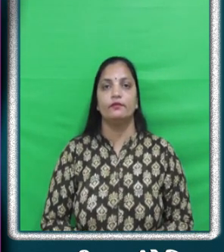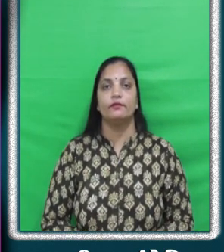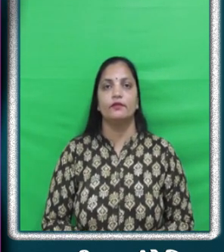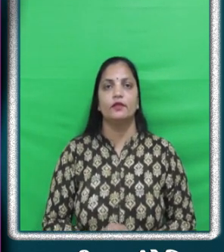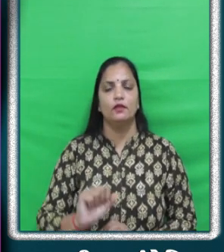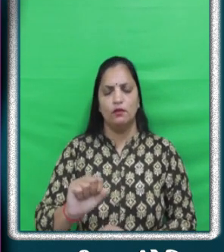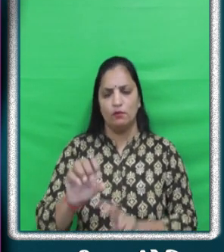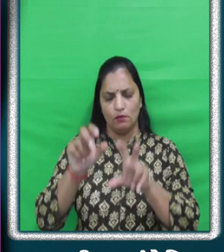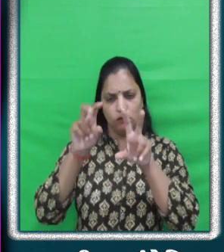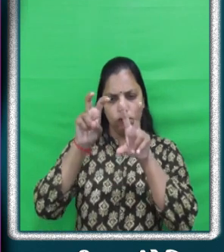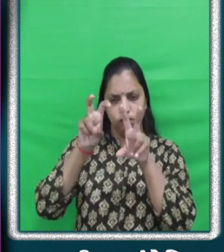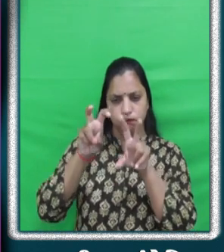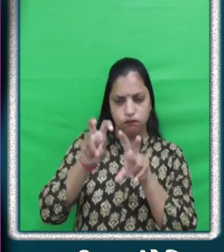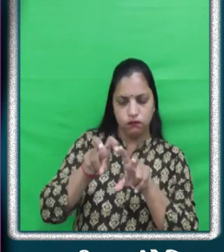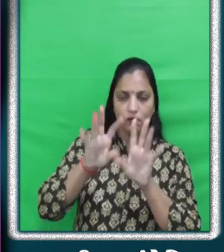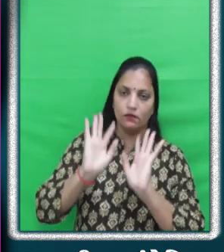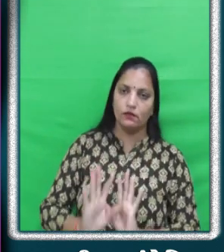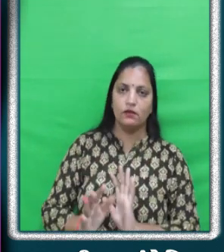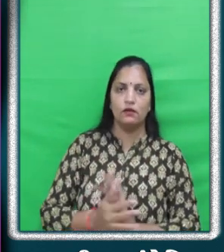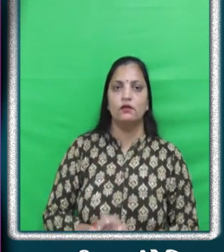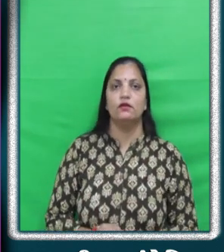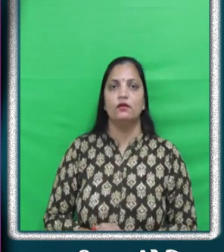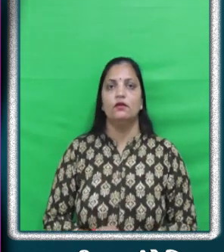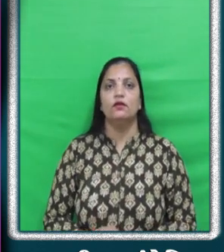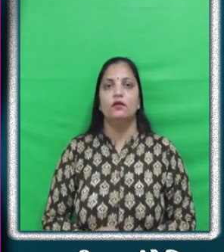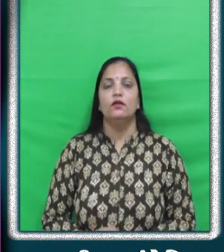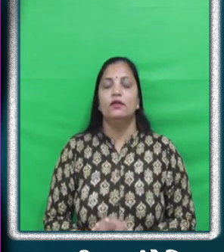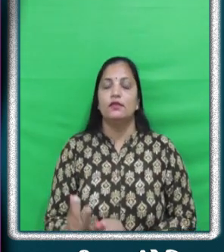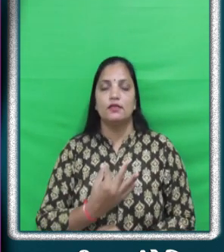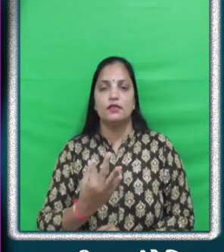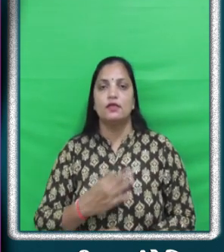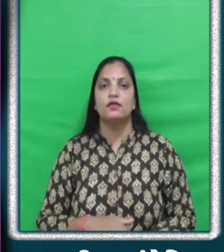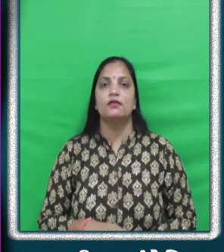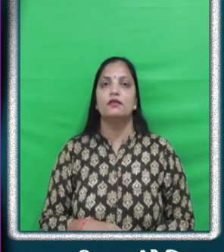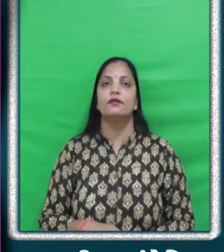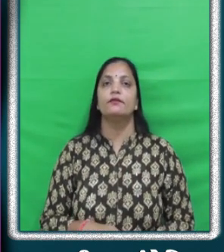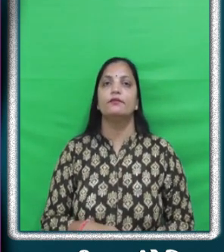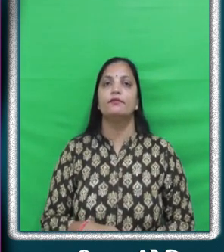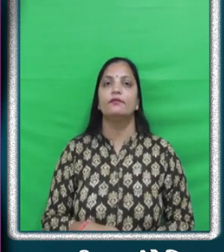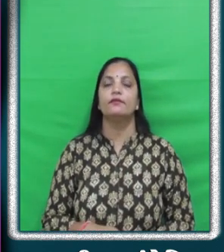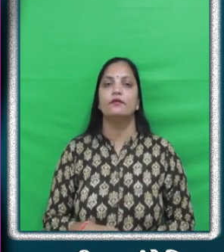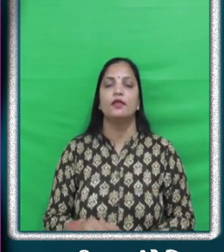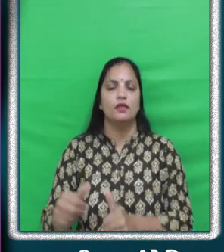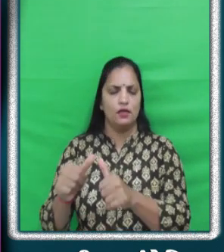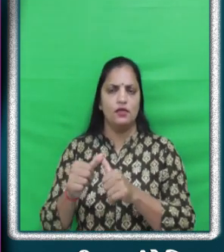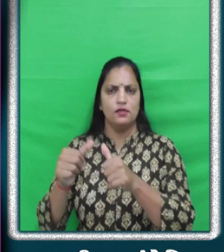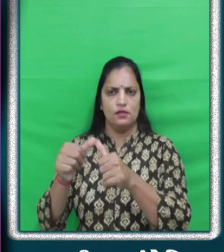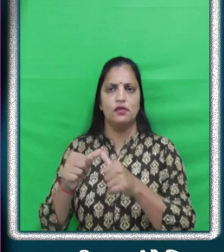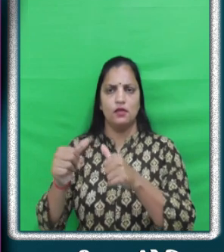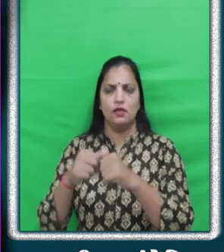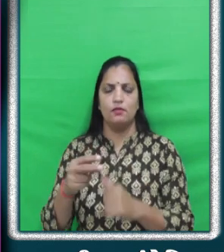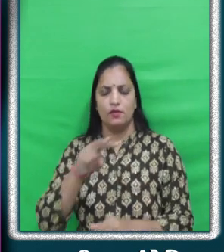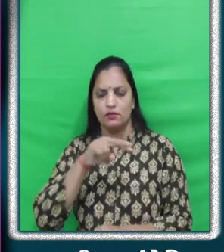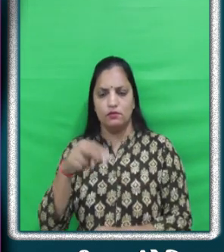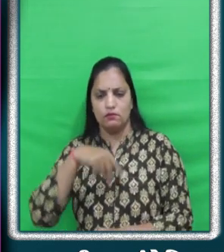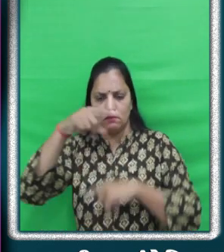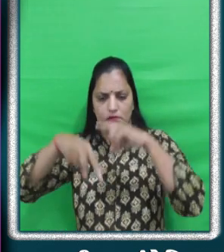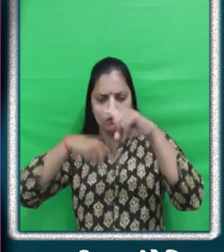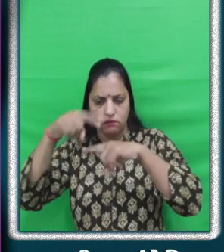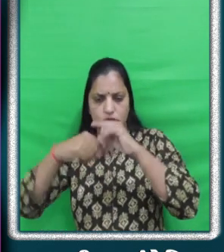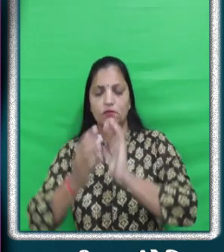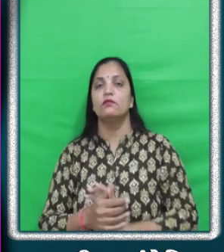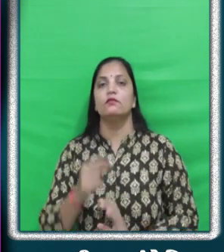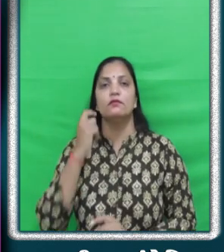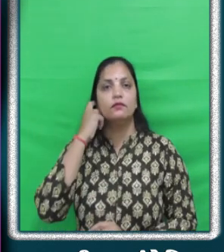તમે અવલોકન કરો છો ત્યારે. સરસ, વેરી ગુડ. બધા આન્સર આપે છે, દેખાય છે, ઝડપથી